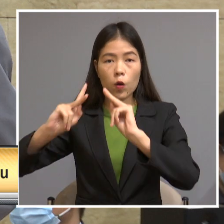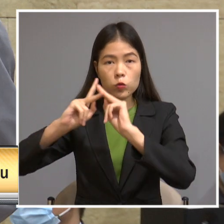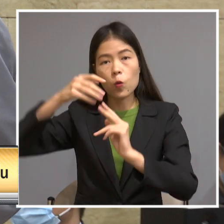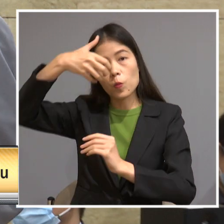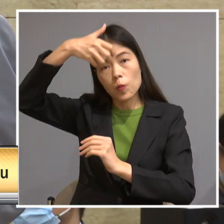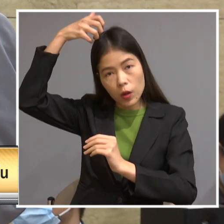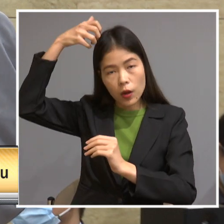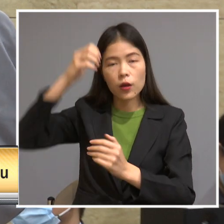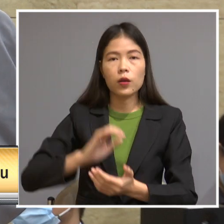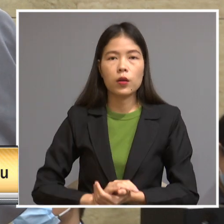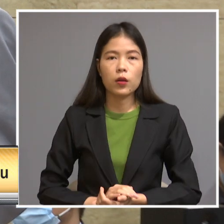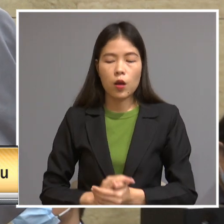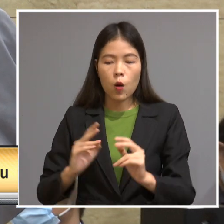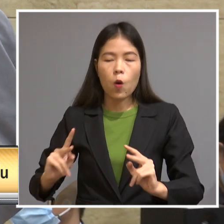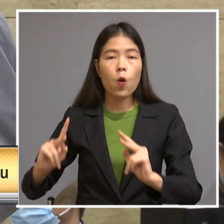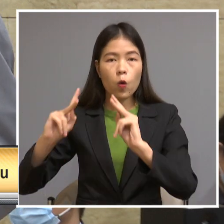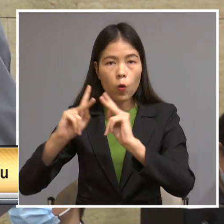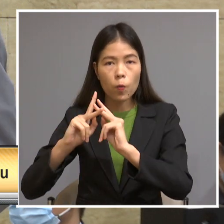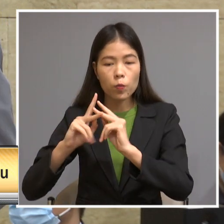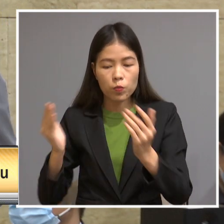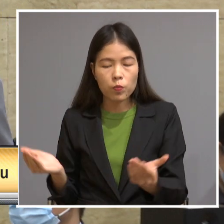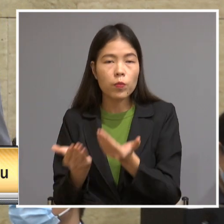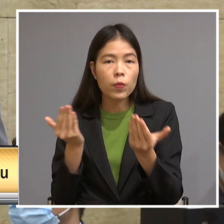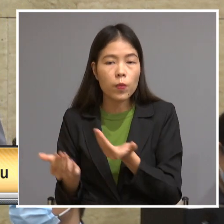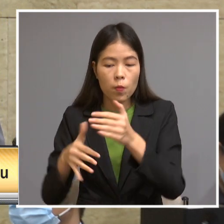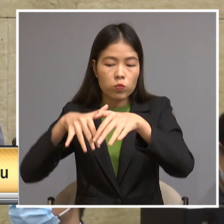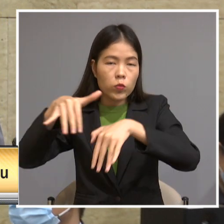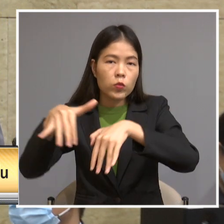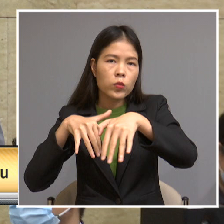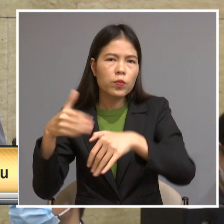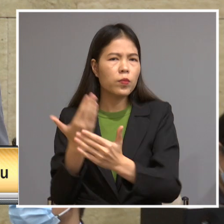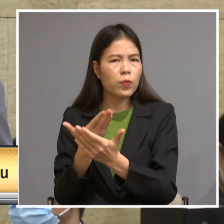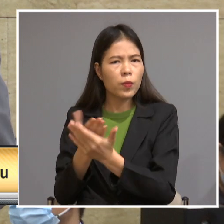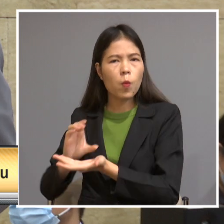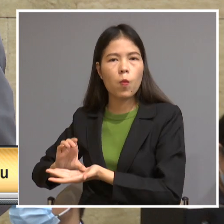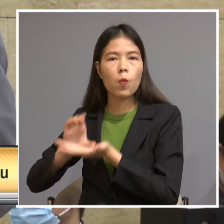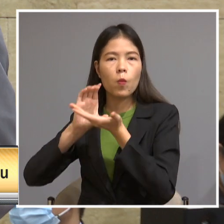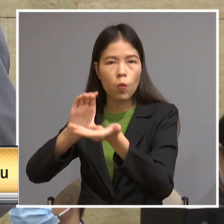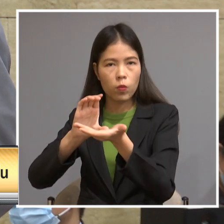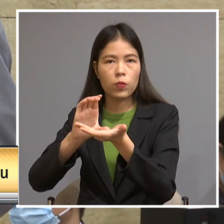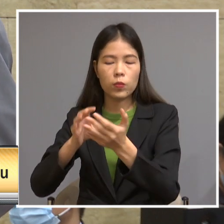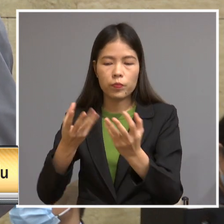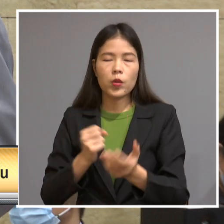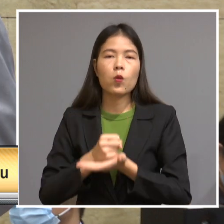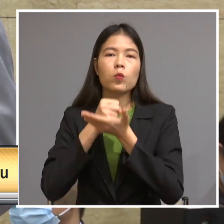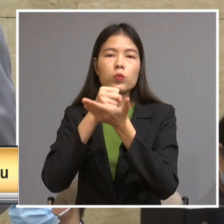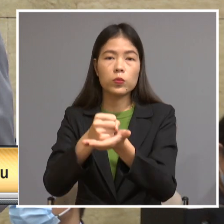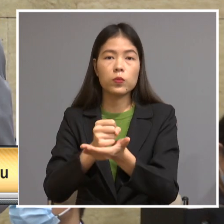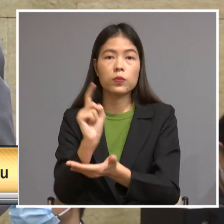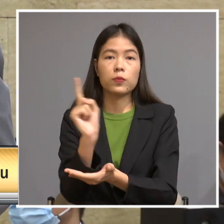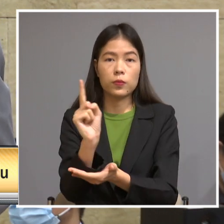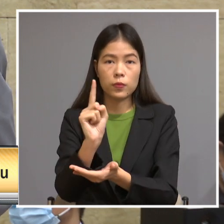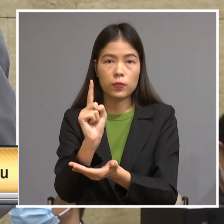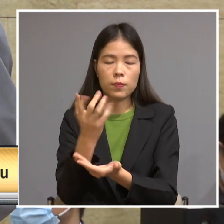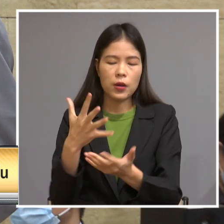กลมส่เสิม กบwashของท้องถิ่นจะมีเงินอุตนุเฉพาะกिด หรอการสนับสนุลในส่นของ